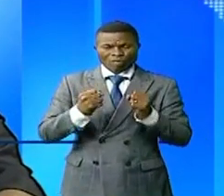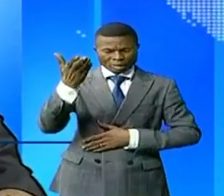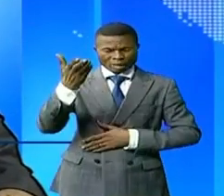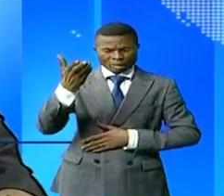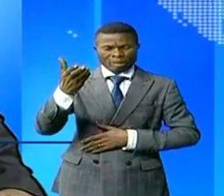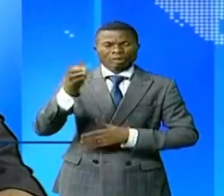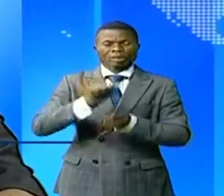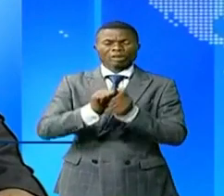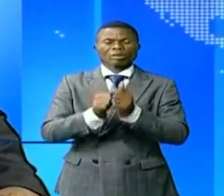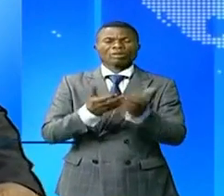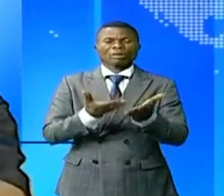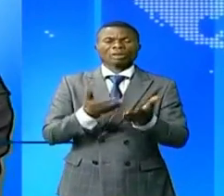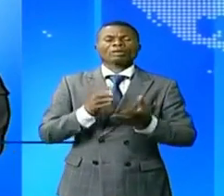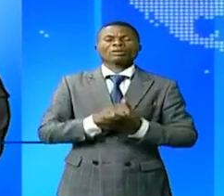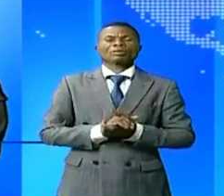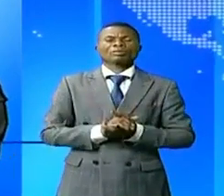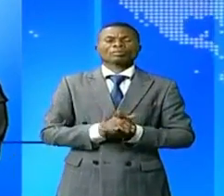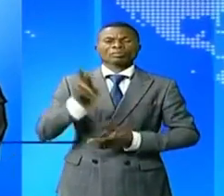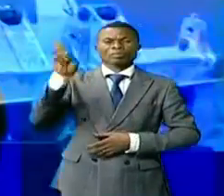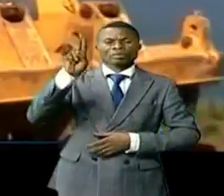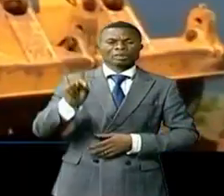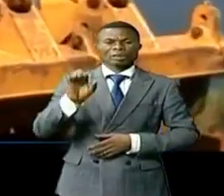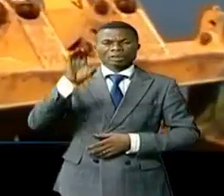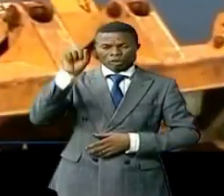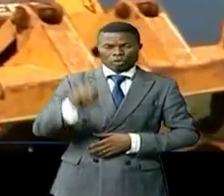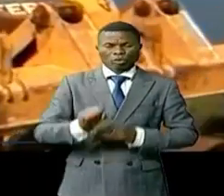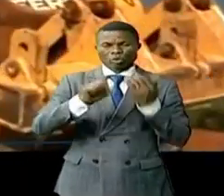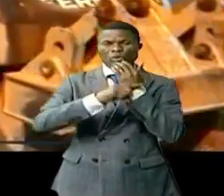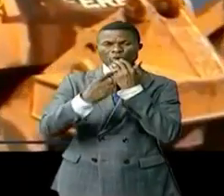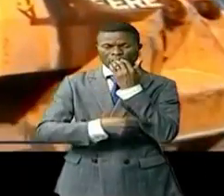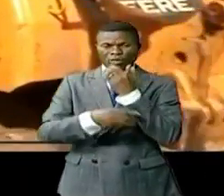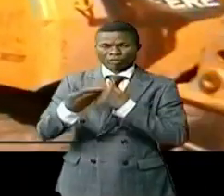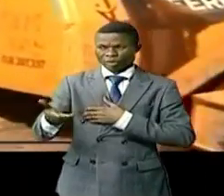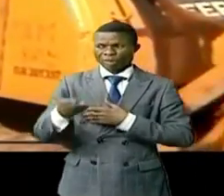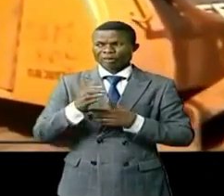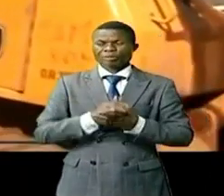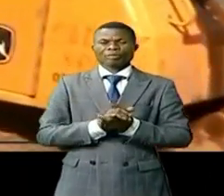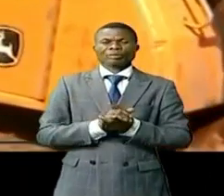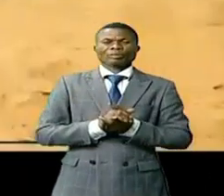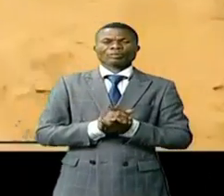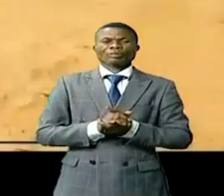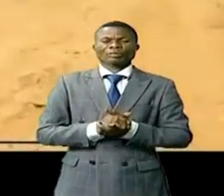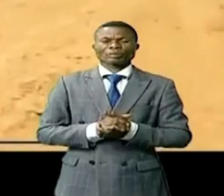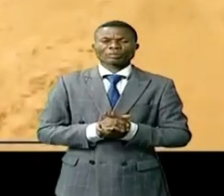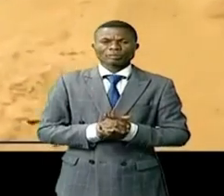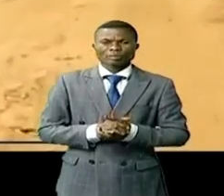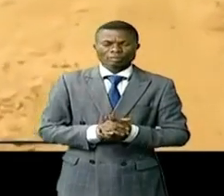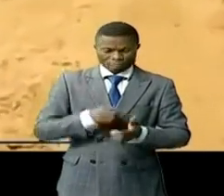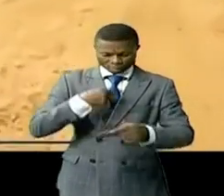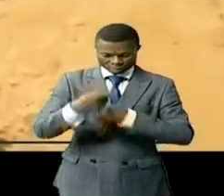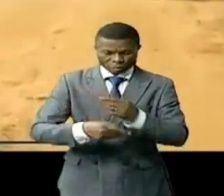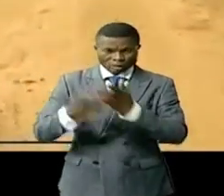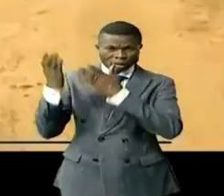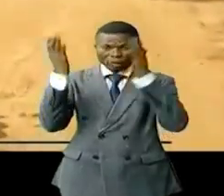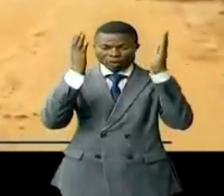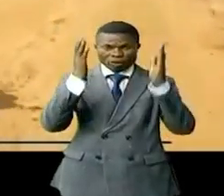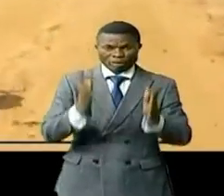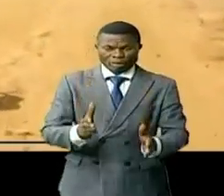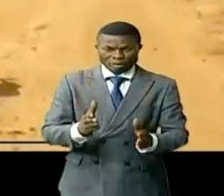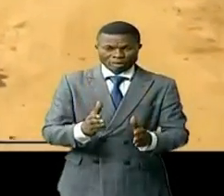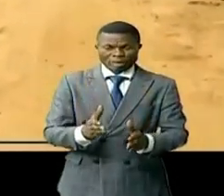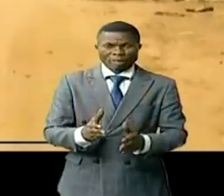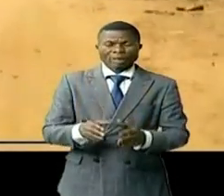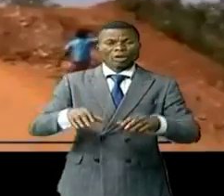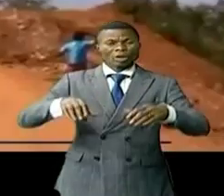par Betty Mboula de la RTNC Sud Kivu. Reprise du trafic des petits